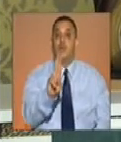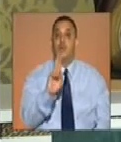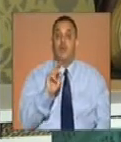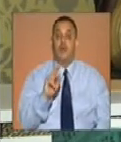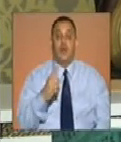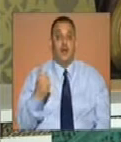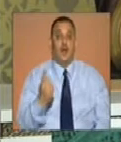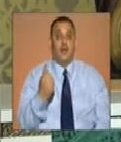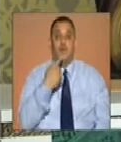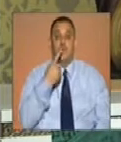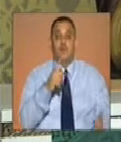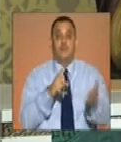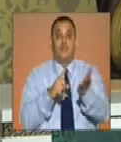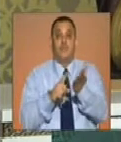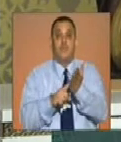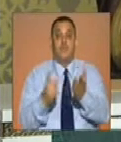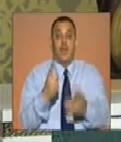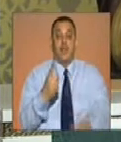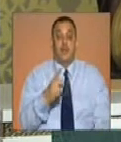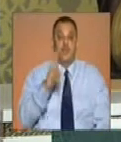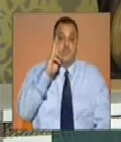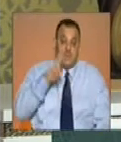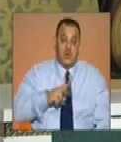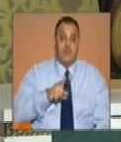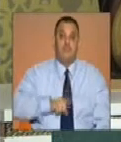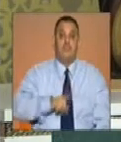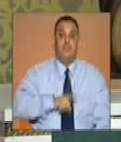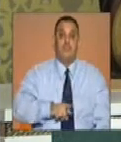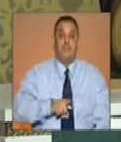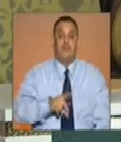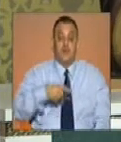طبيعي، أجده يعني أمام عيني طبعا أعاني.